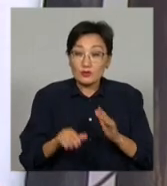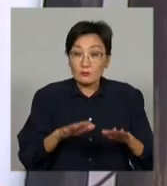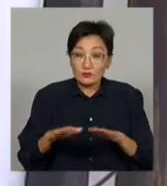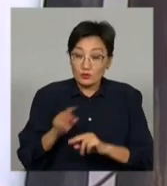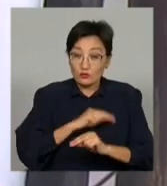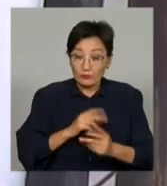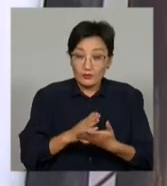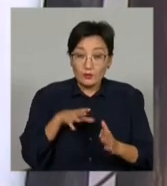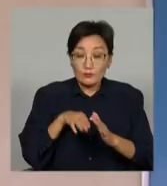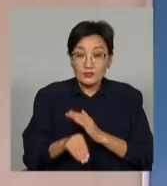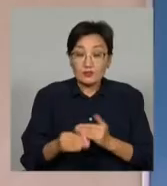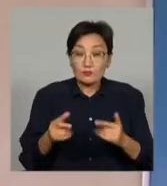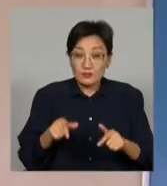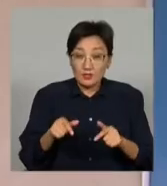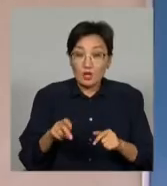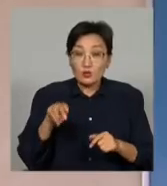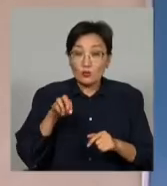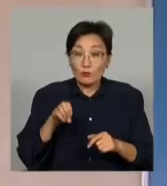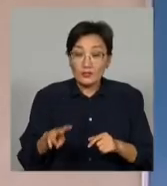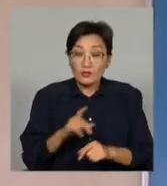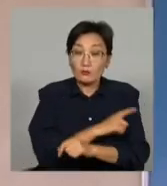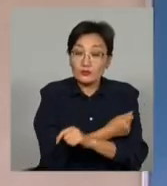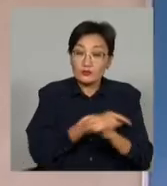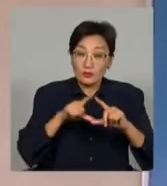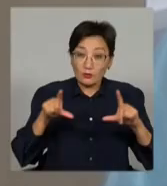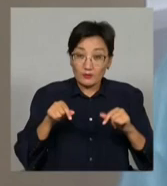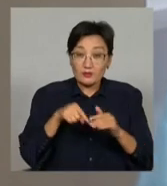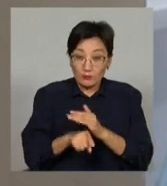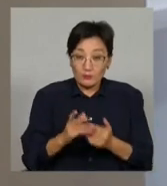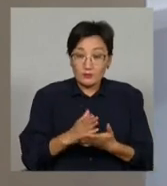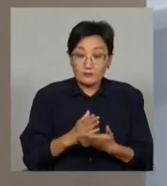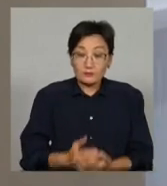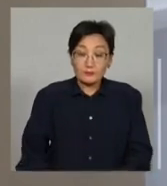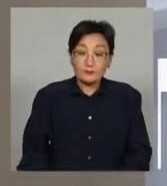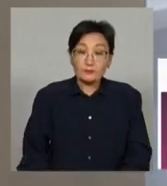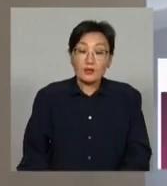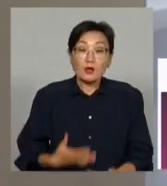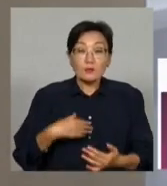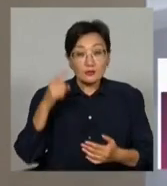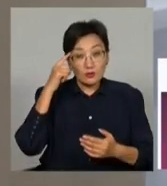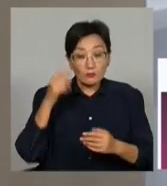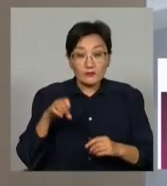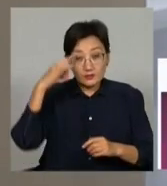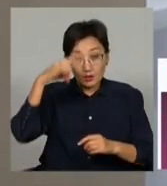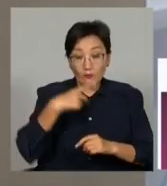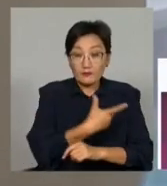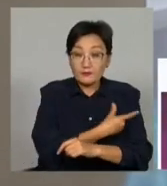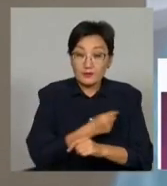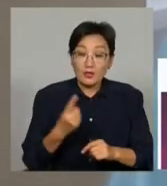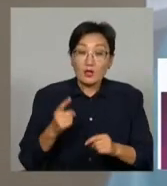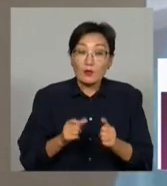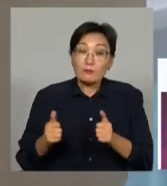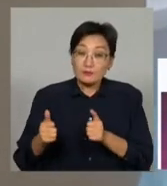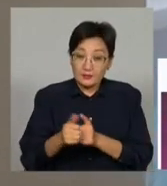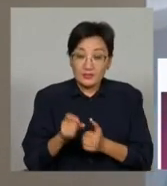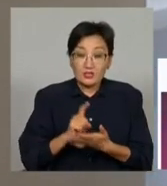істеп жатыр. Соның бірі дәл осы Думан дәрігерлік амбулаториясында орналасқан. Менің ойымша, отандық вакцина алдыңғы қатарда